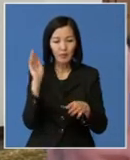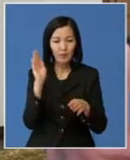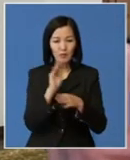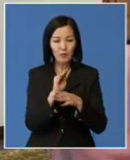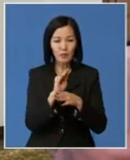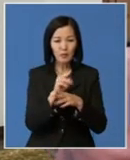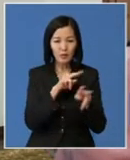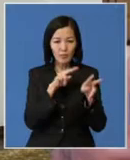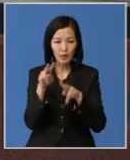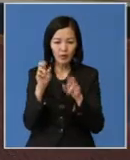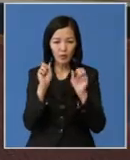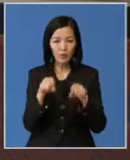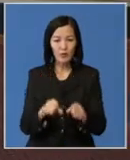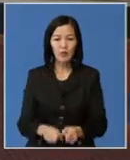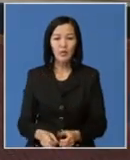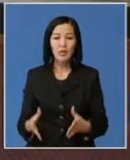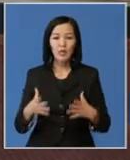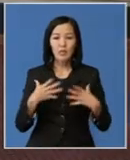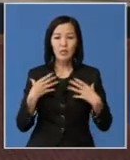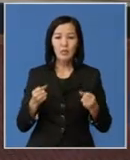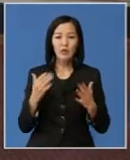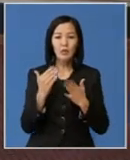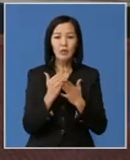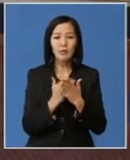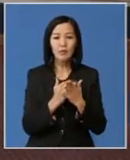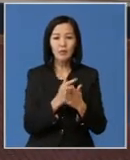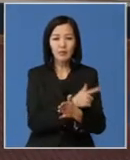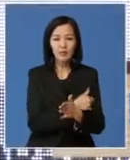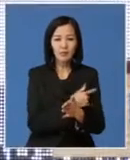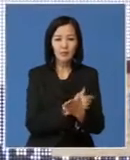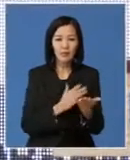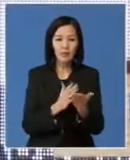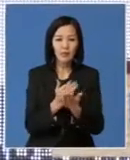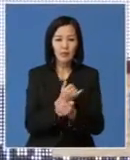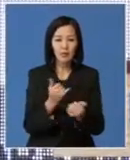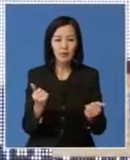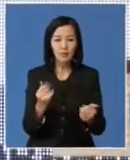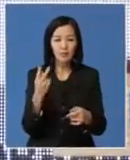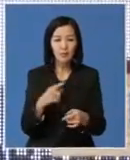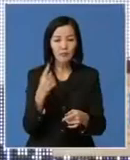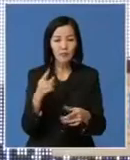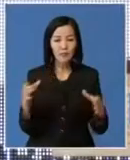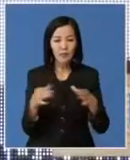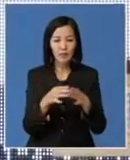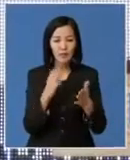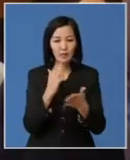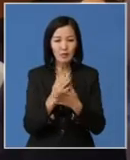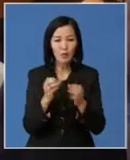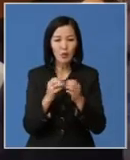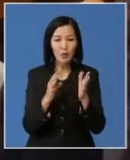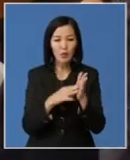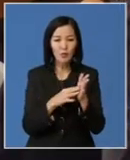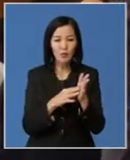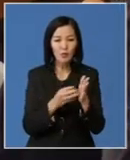тұрғындарда бақылайтын болады. Денсаулық бағдарламасы бойынша медициналық қызмет сапасын бағалайтын 21 индикатор бар. Алматы облысы соның 19